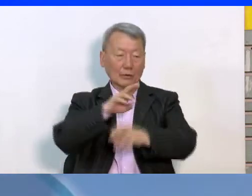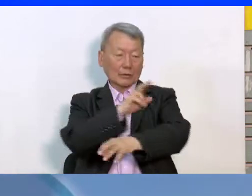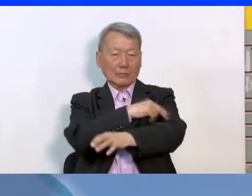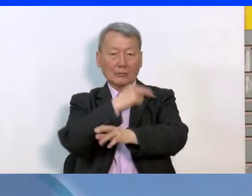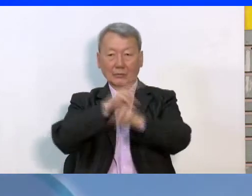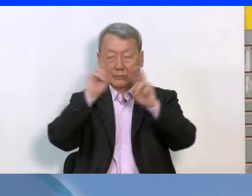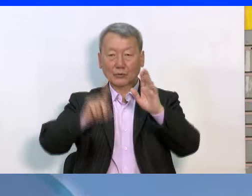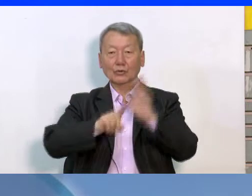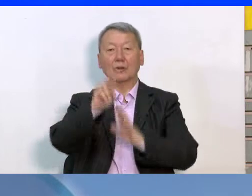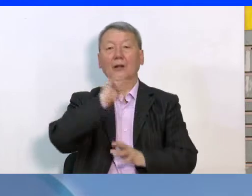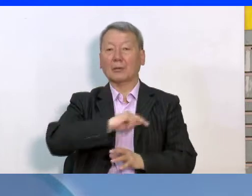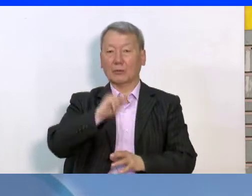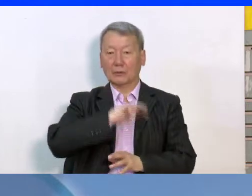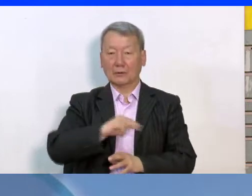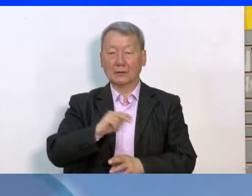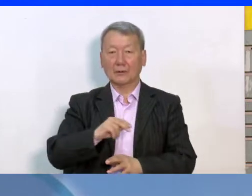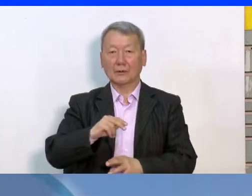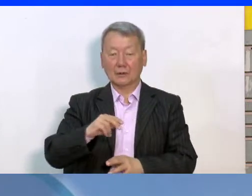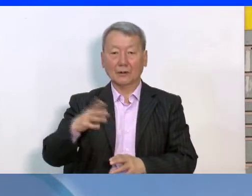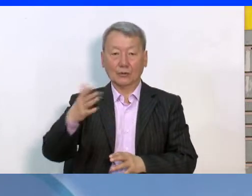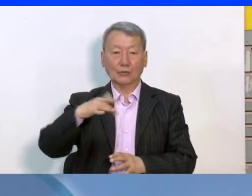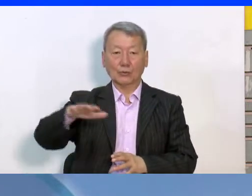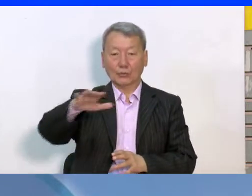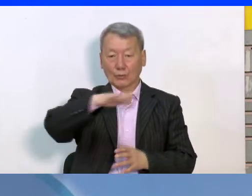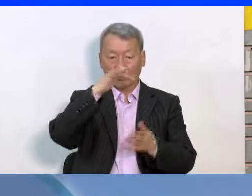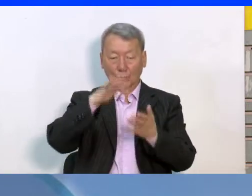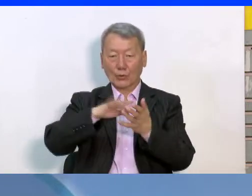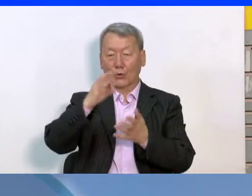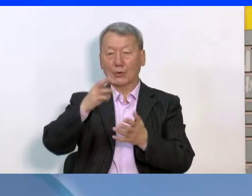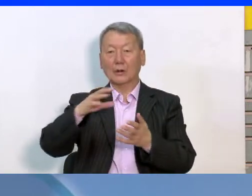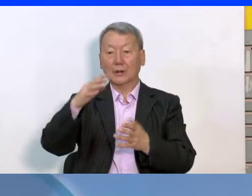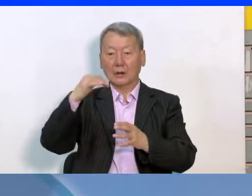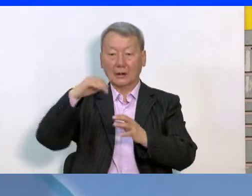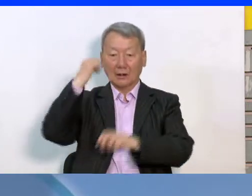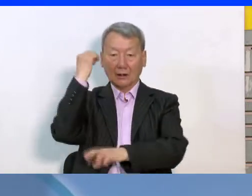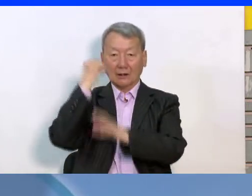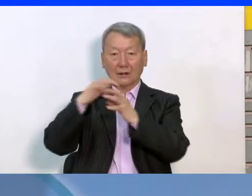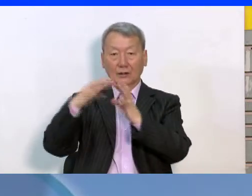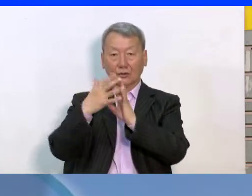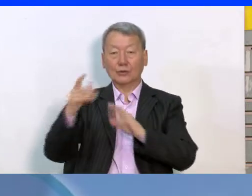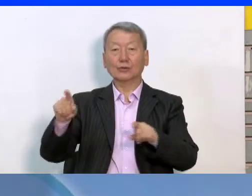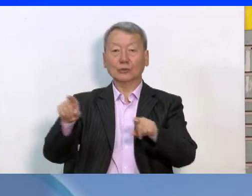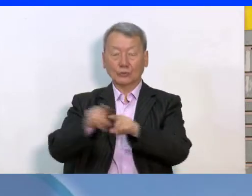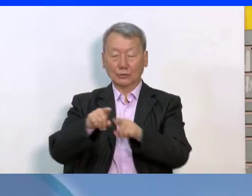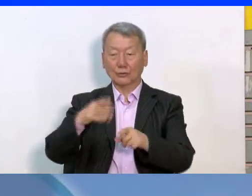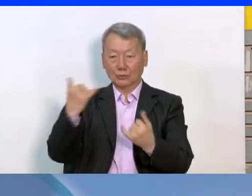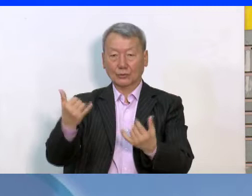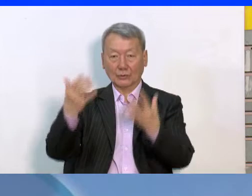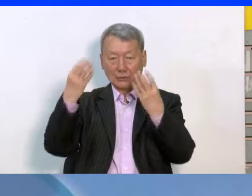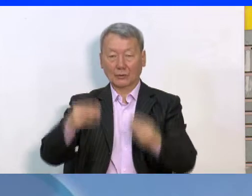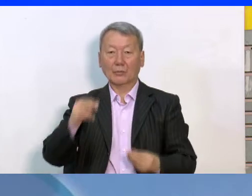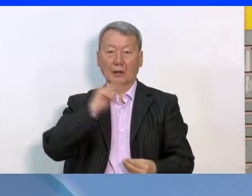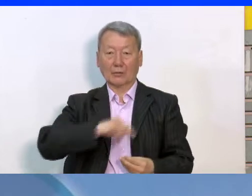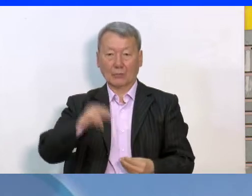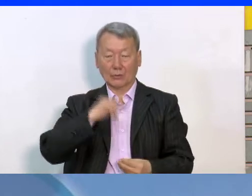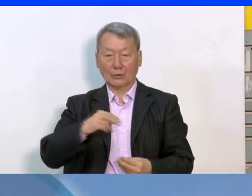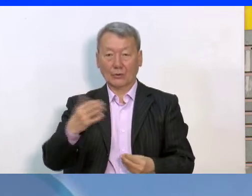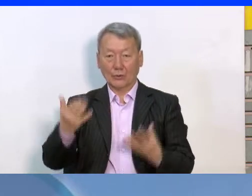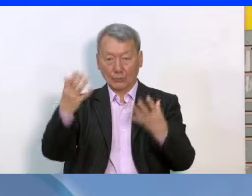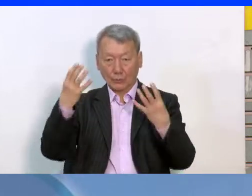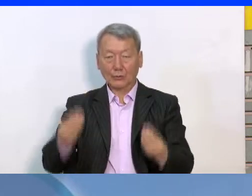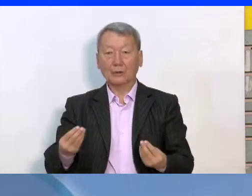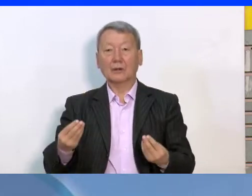иштер башталып атат кээ бир тармактарда. Дыйканчылык өз нугунда жүрүп, бүгүнкү